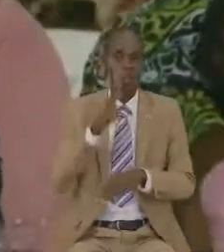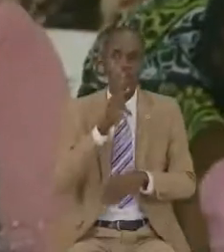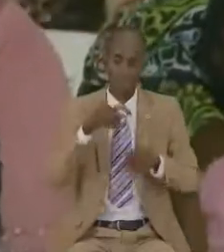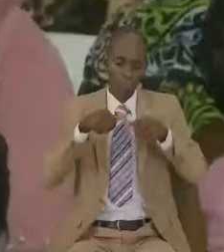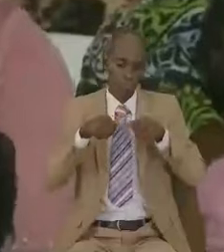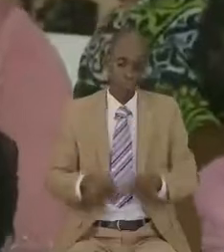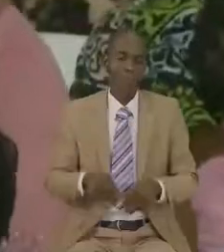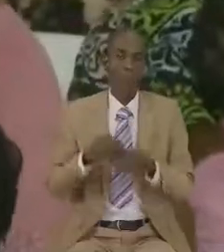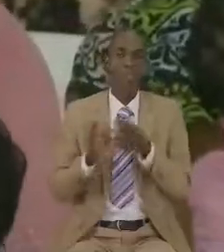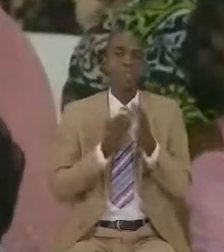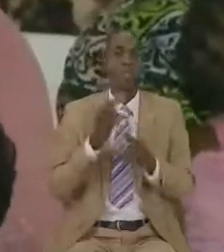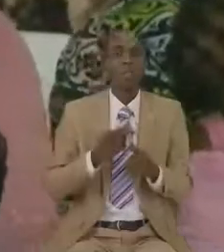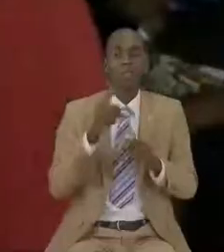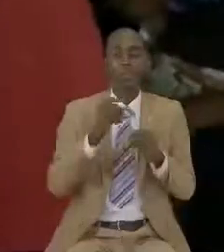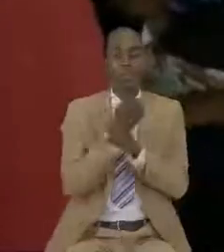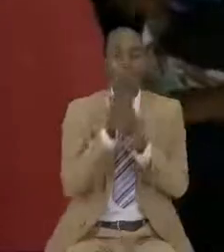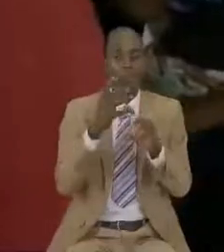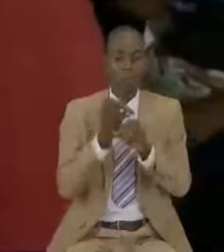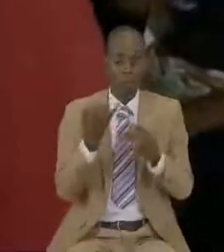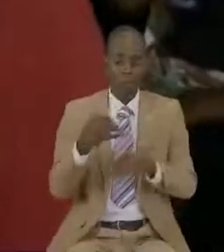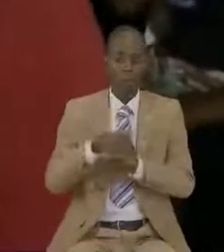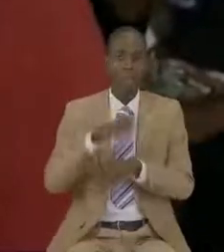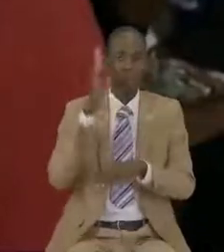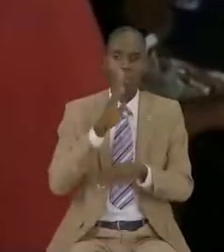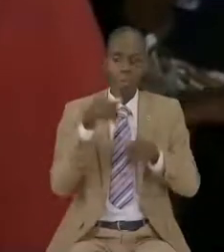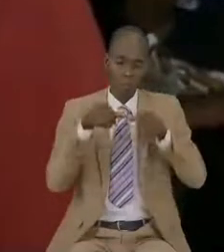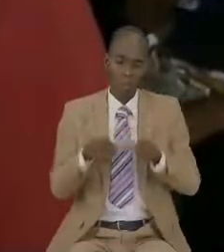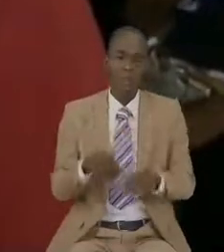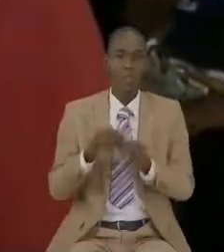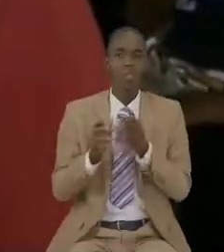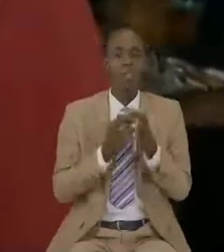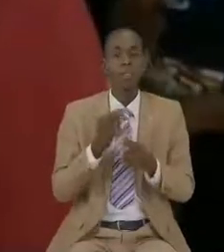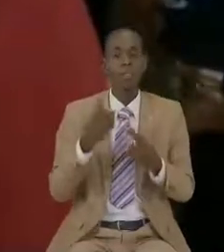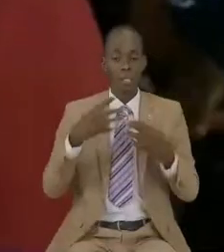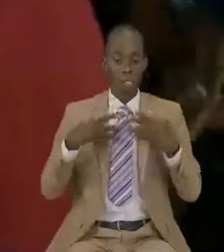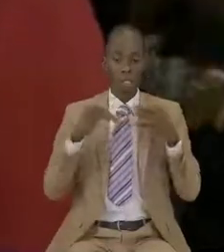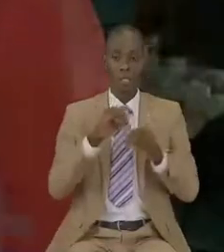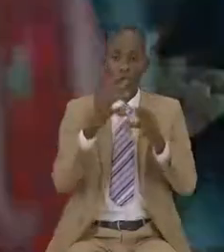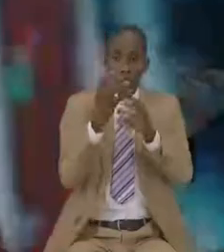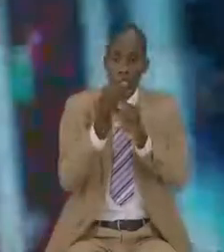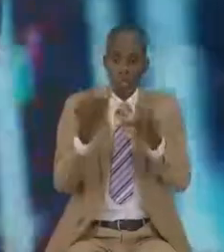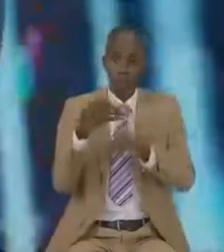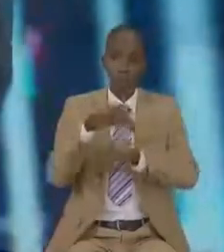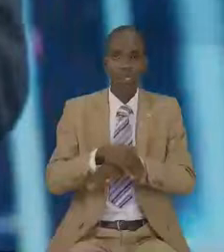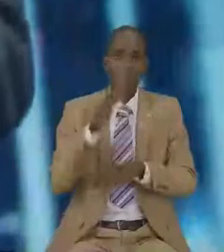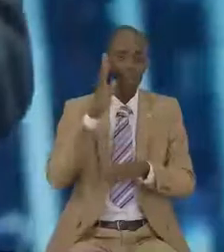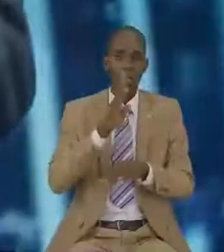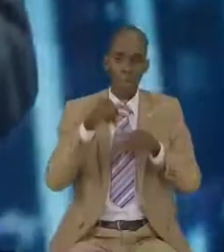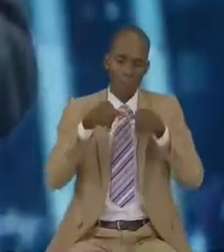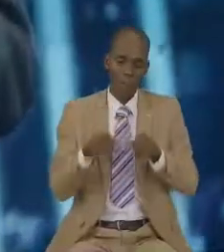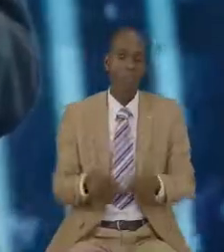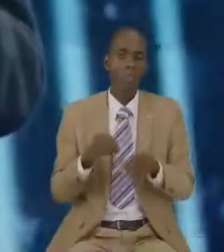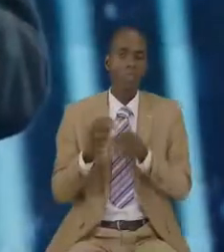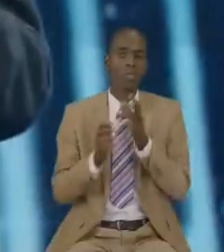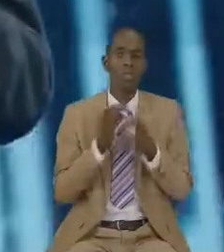auras ce soir sera permanent. La guérison que tu auras ce soir sera permanente. La délivrance que tu auras ce soir